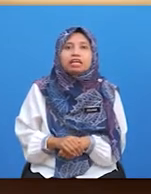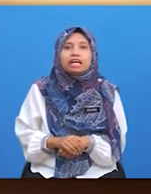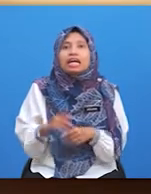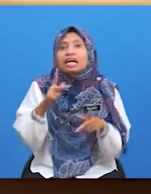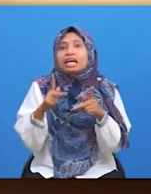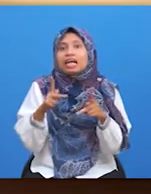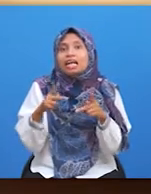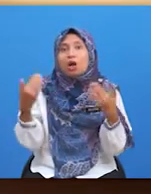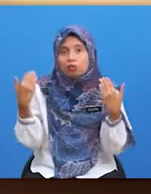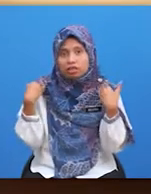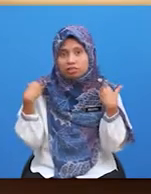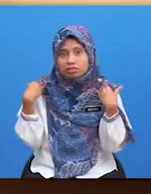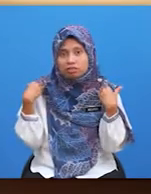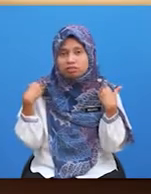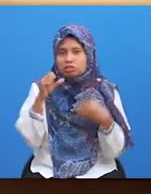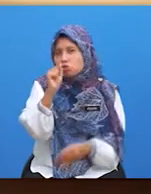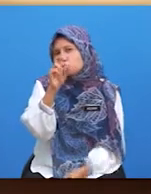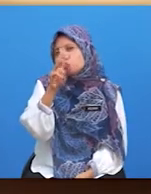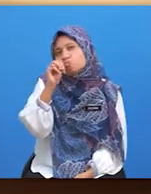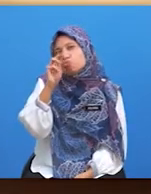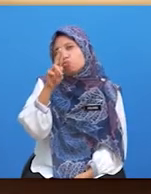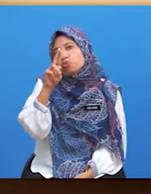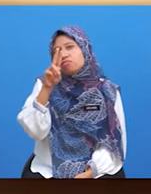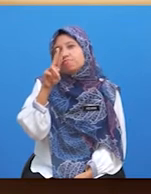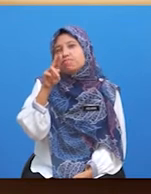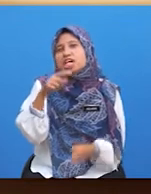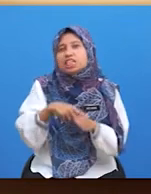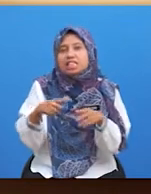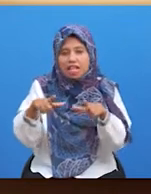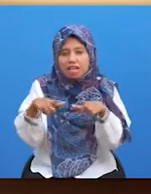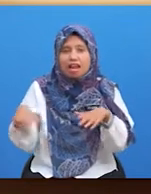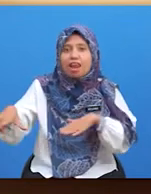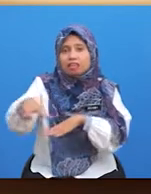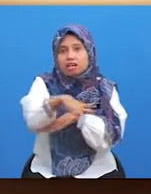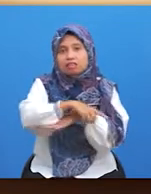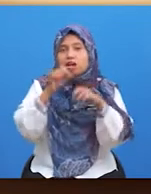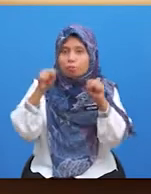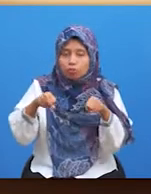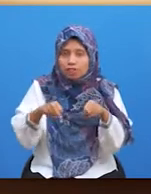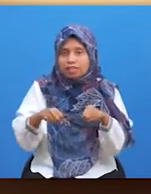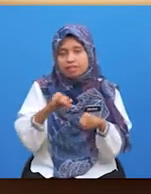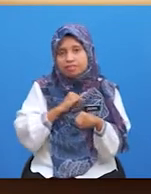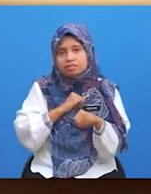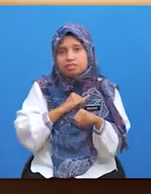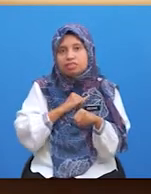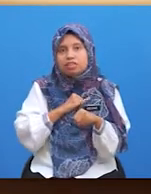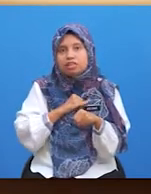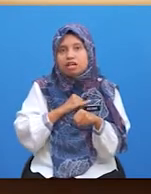Kalau ada sumur di ladang, bolehlah cikgu